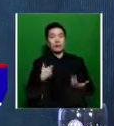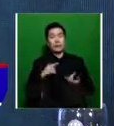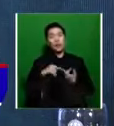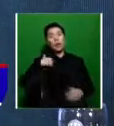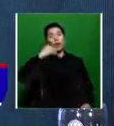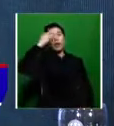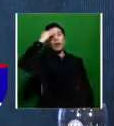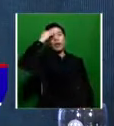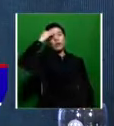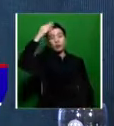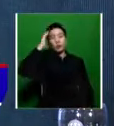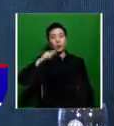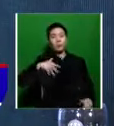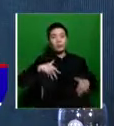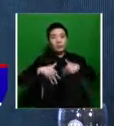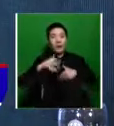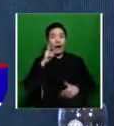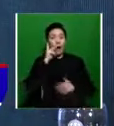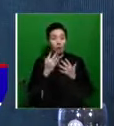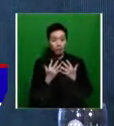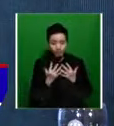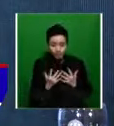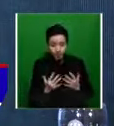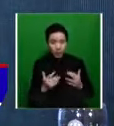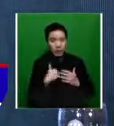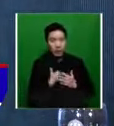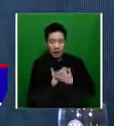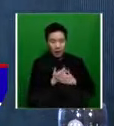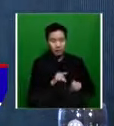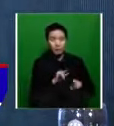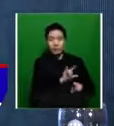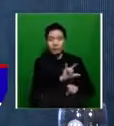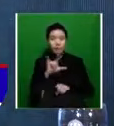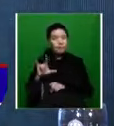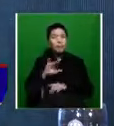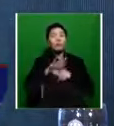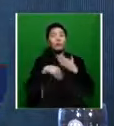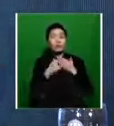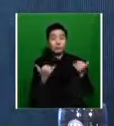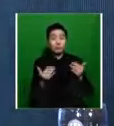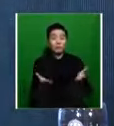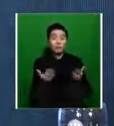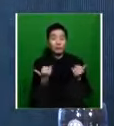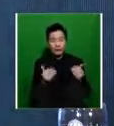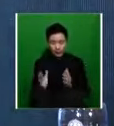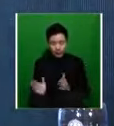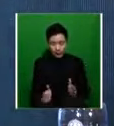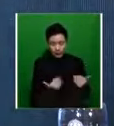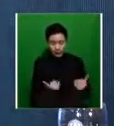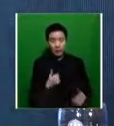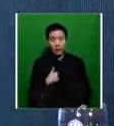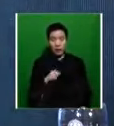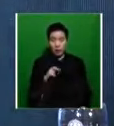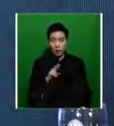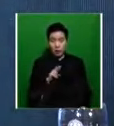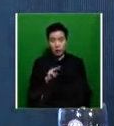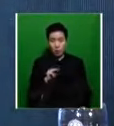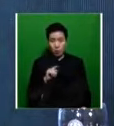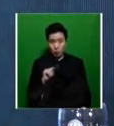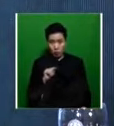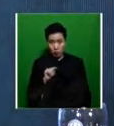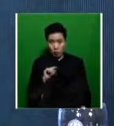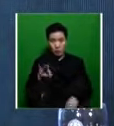วัสดีครับพี่น้องสื่อมวลชนที่รักทุกท่านก่อนอื่นในฐานะรัฐมนตรีว่าการกระทรวงสาธารณสุขนะ